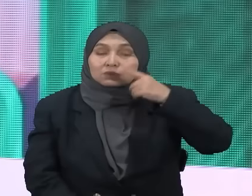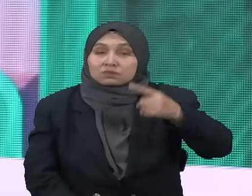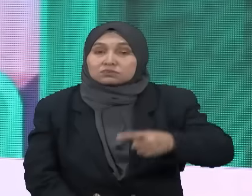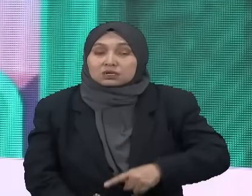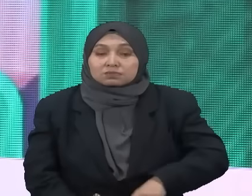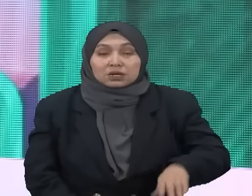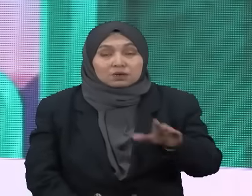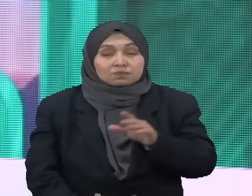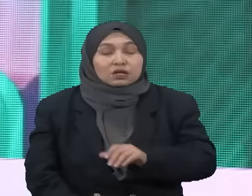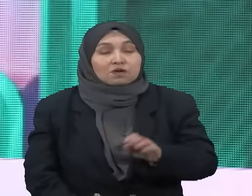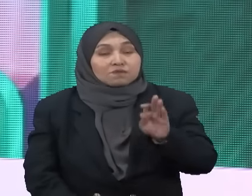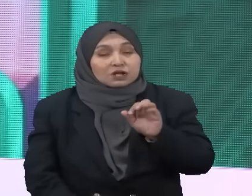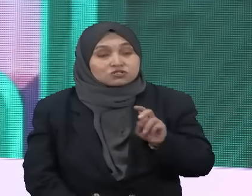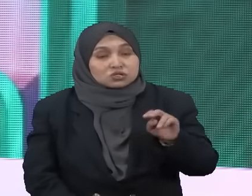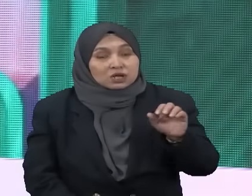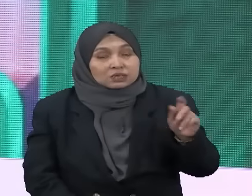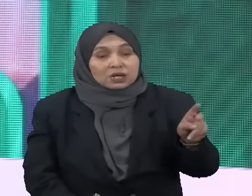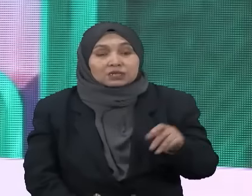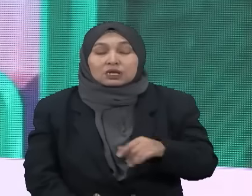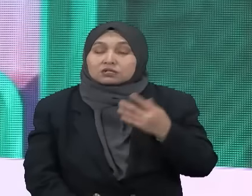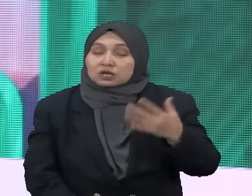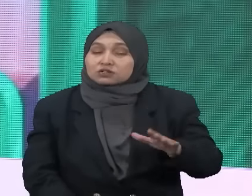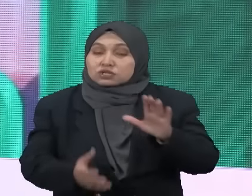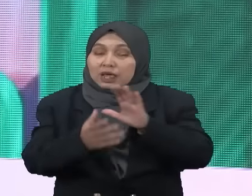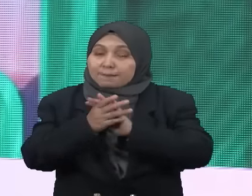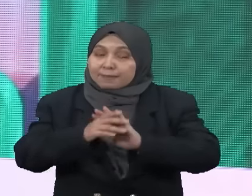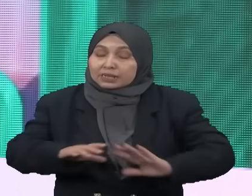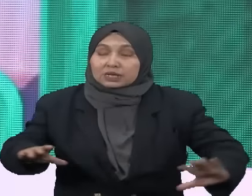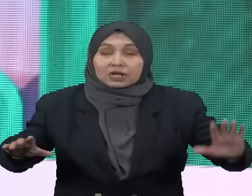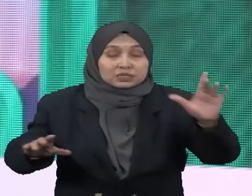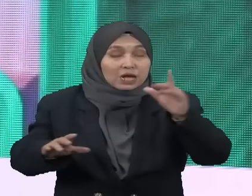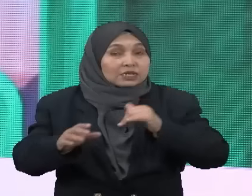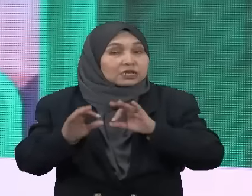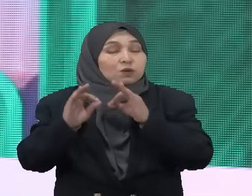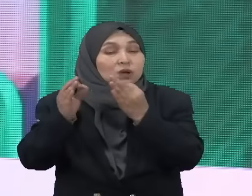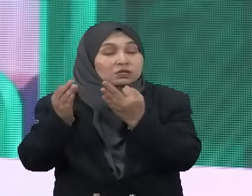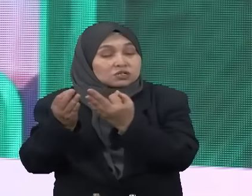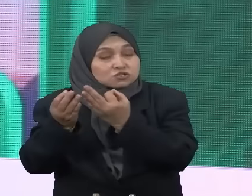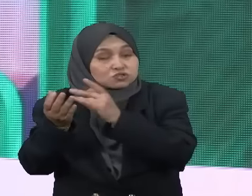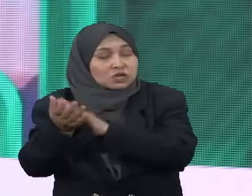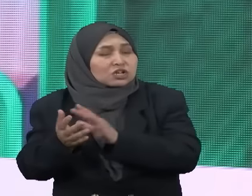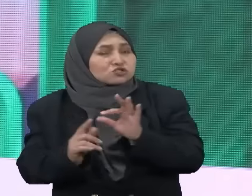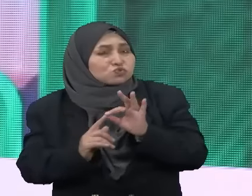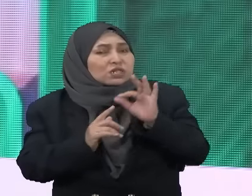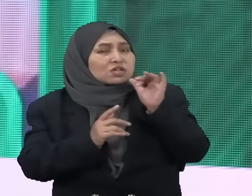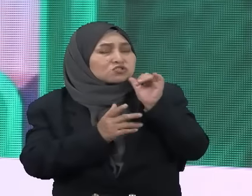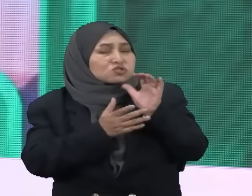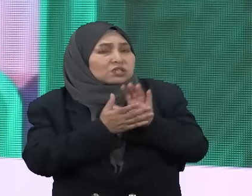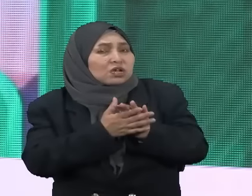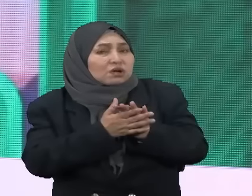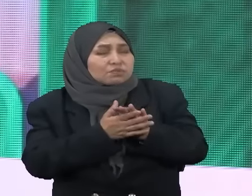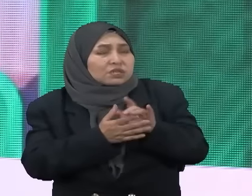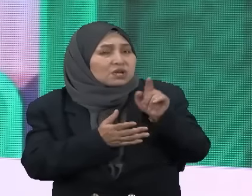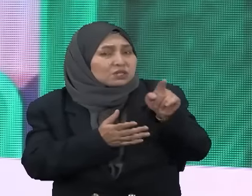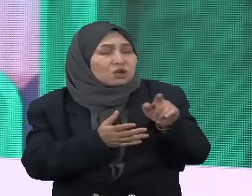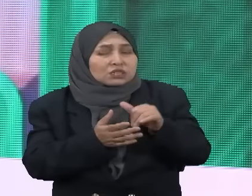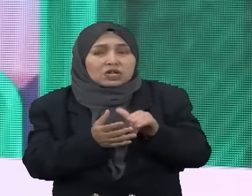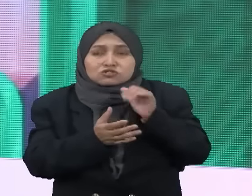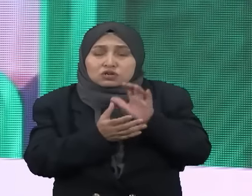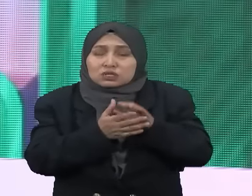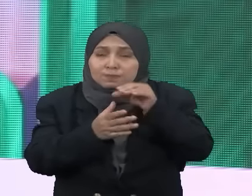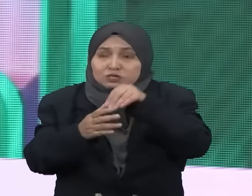fa anjaynahu wa ahlah, kemudian kami selamatkannya dan pengikutnya kecuali isterinya. Dia iaitu isterinya termasuk